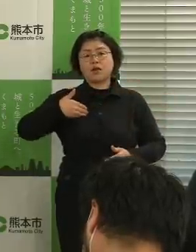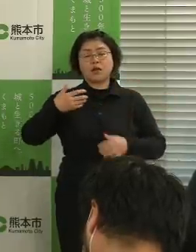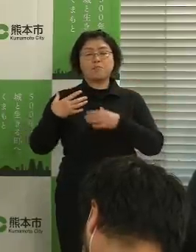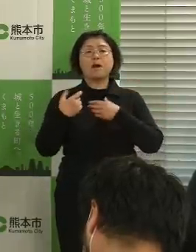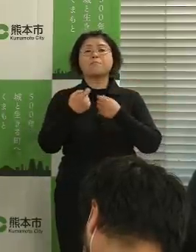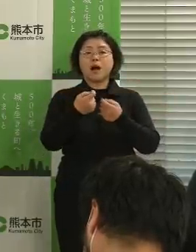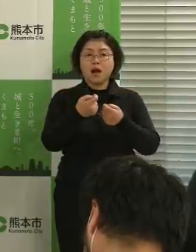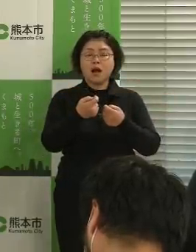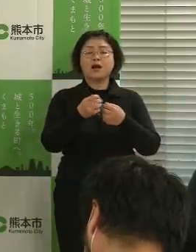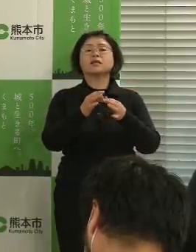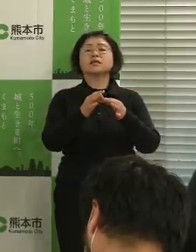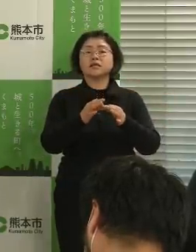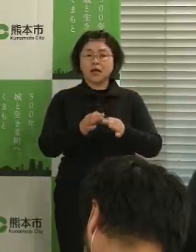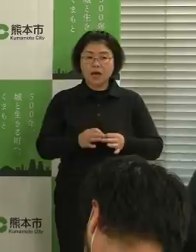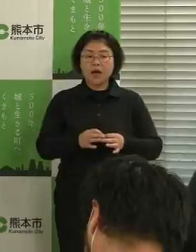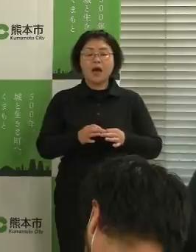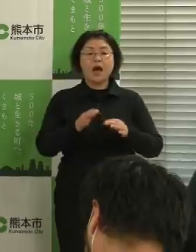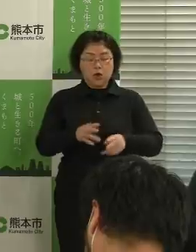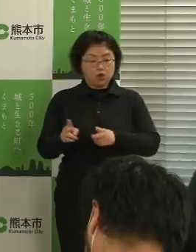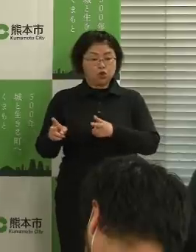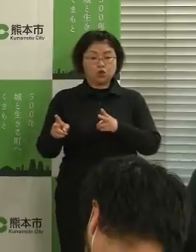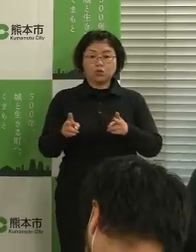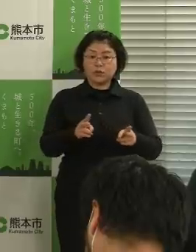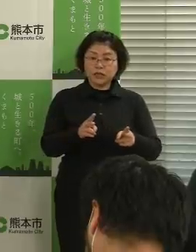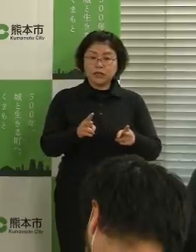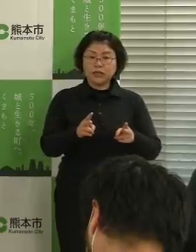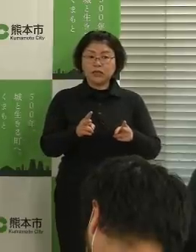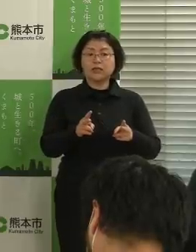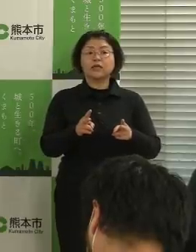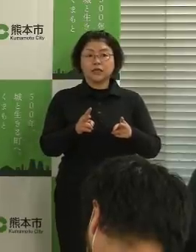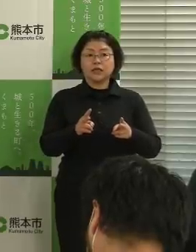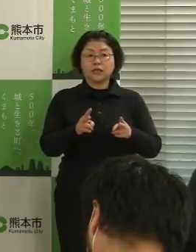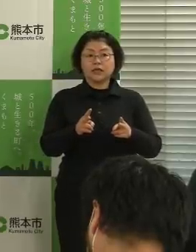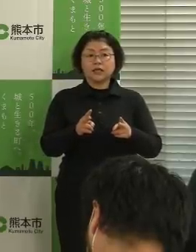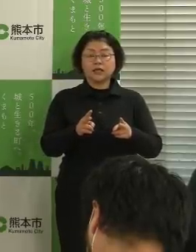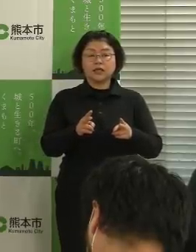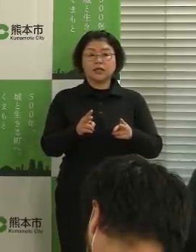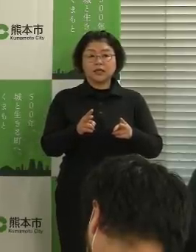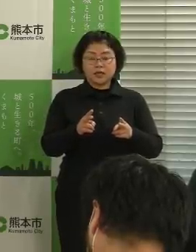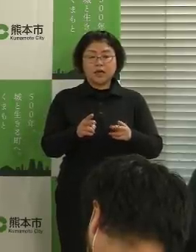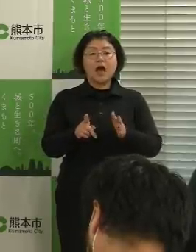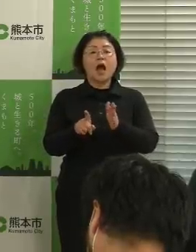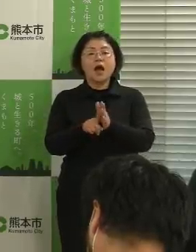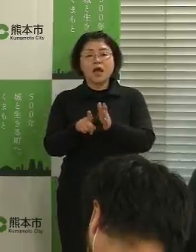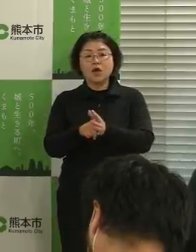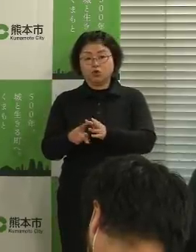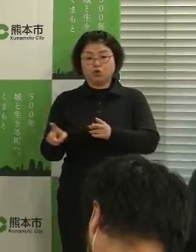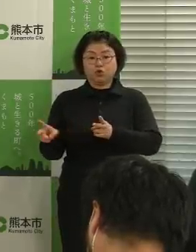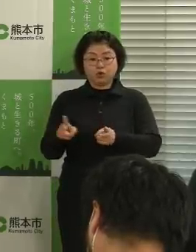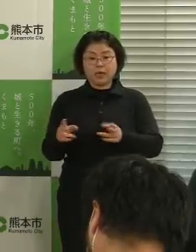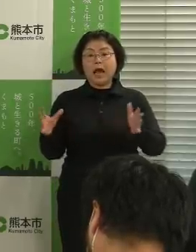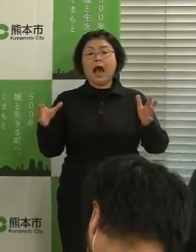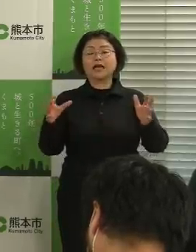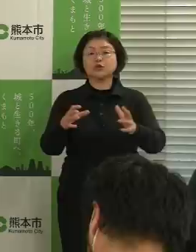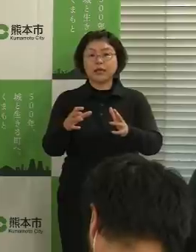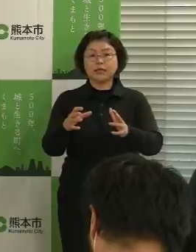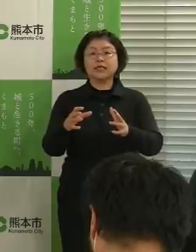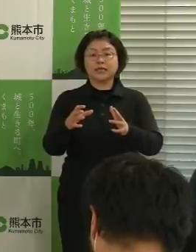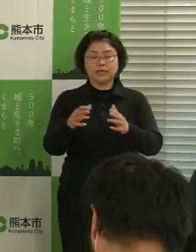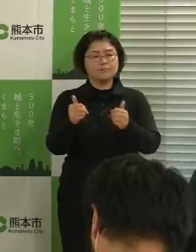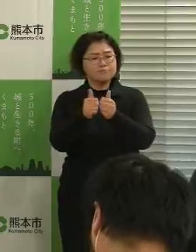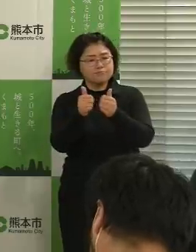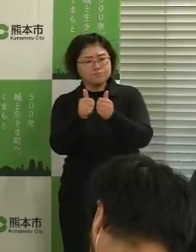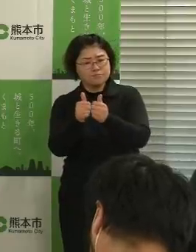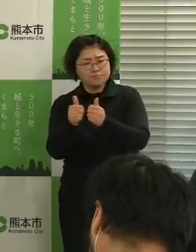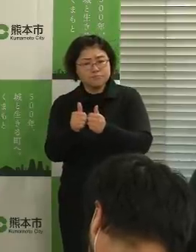ば、やはりこれ例えば準備をしなきゃいけないということになりますとね、早い時期に皆さんがやはり集まったりいろんな協議を